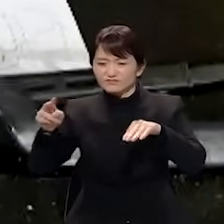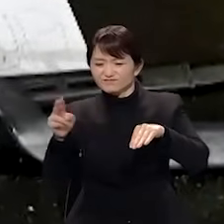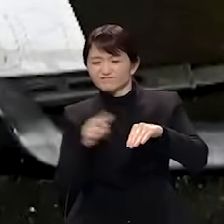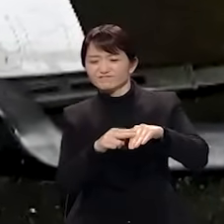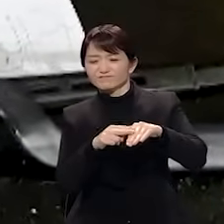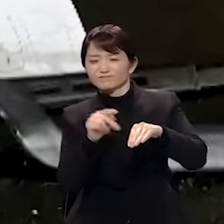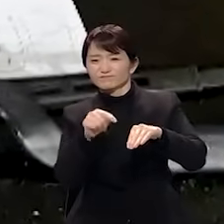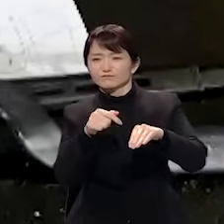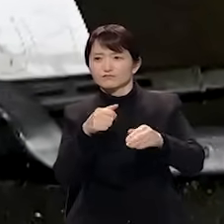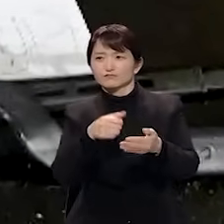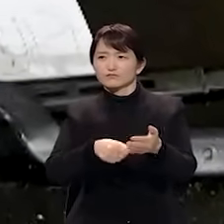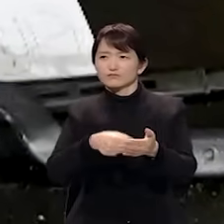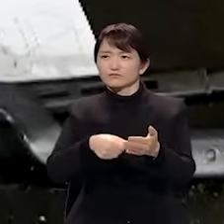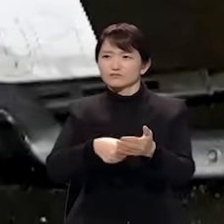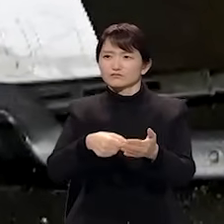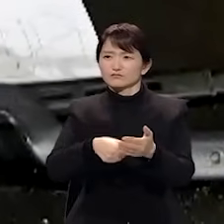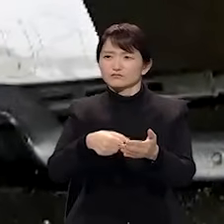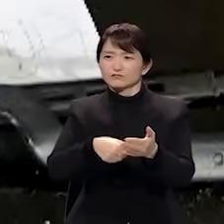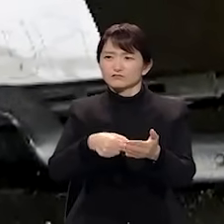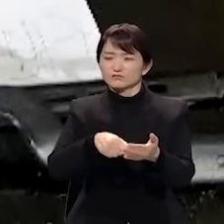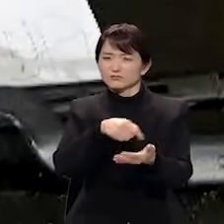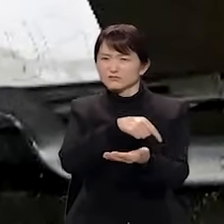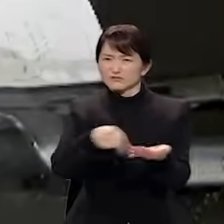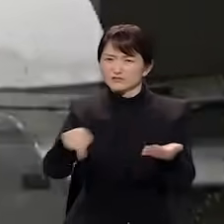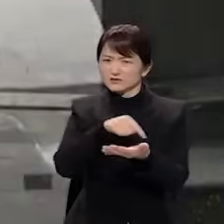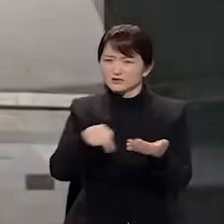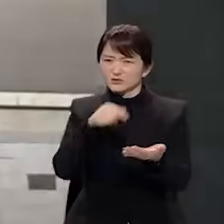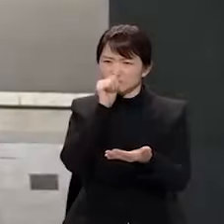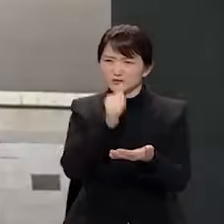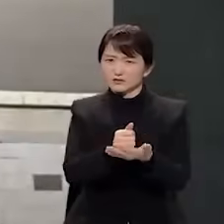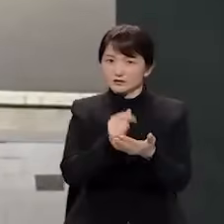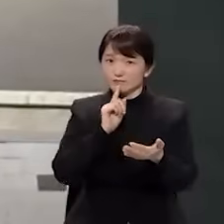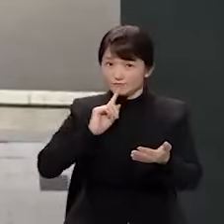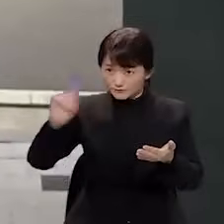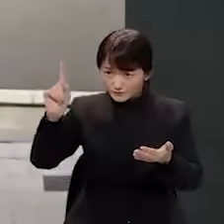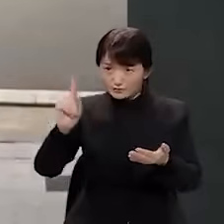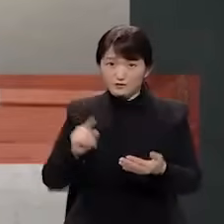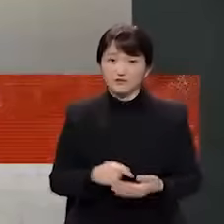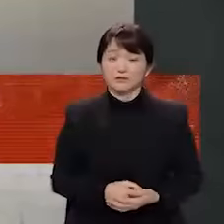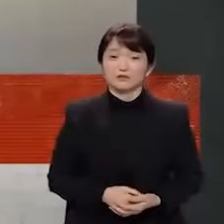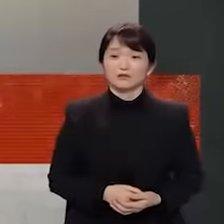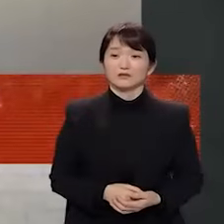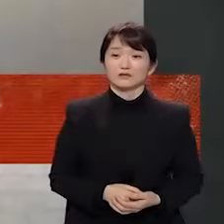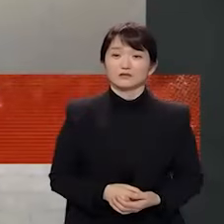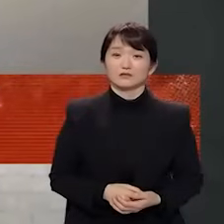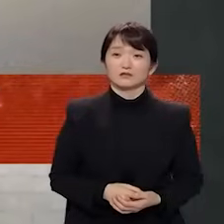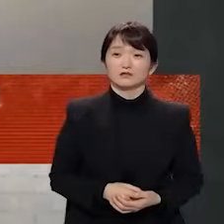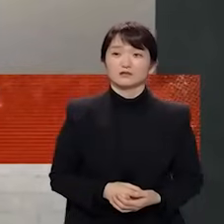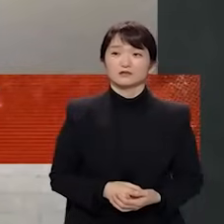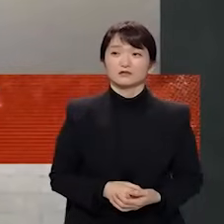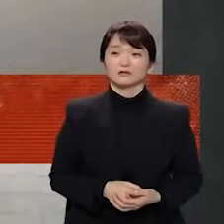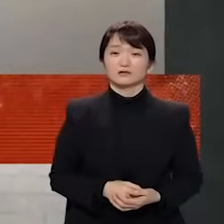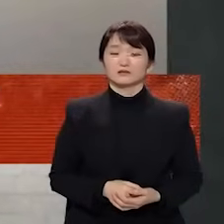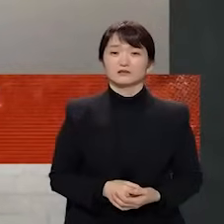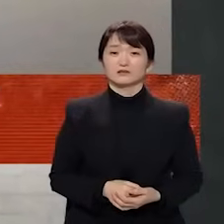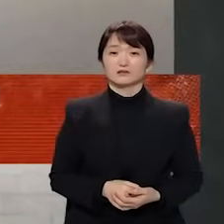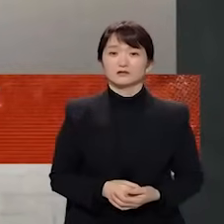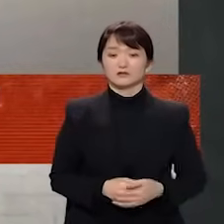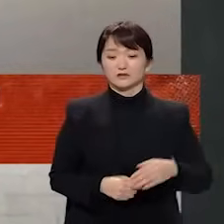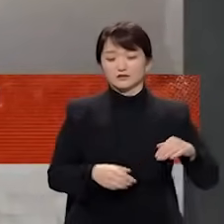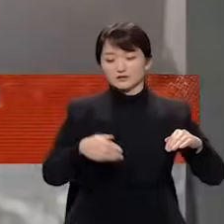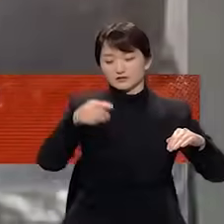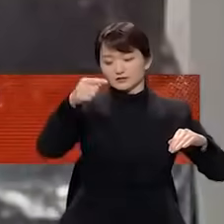재물 어 재물손괴로 신고한다 어 이런다는 겁니다 자 주차 차단기를 틀어막은 것도 어이가